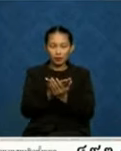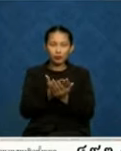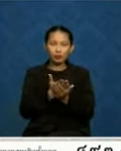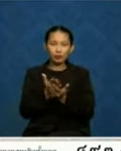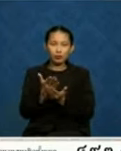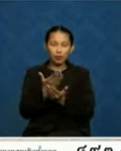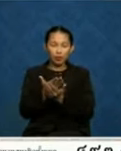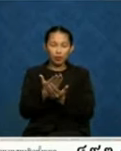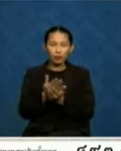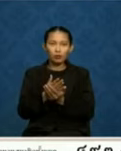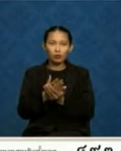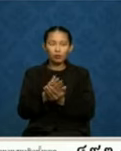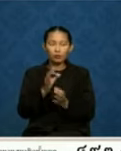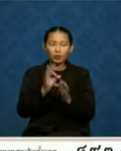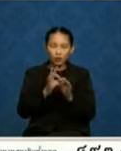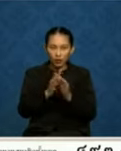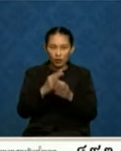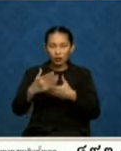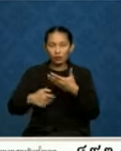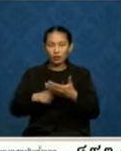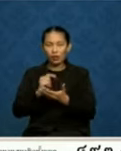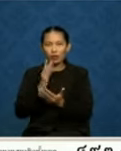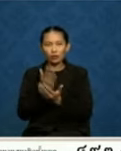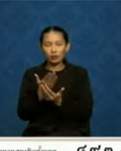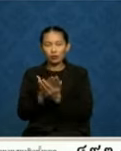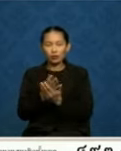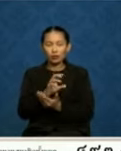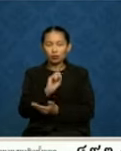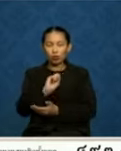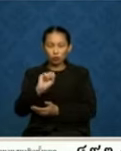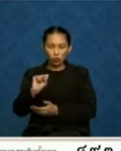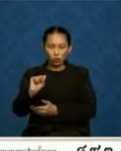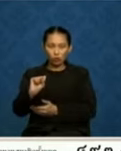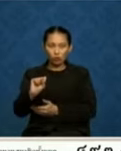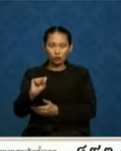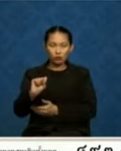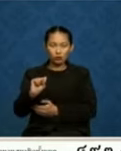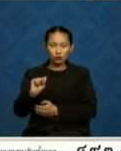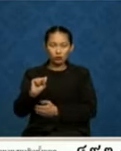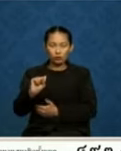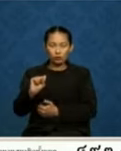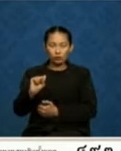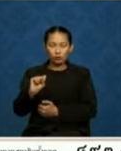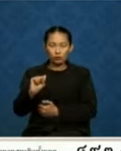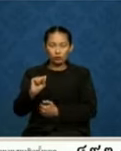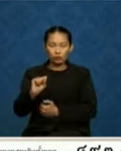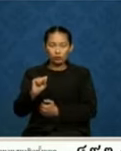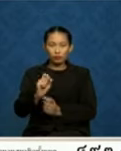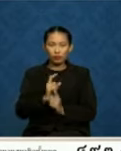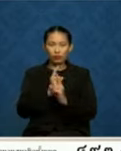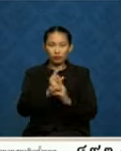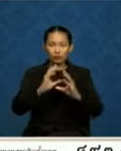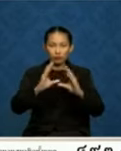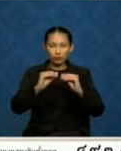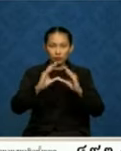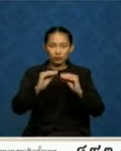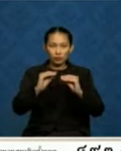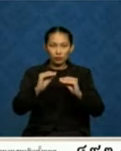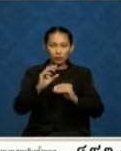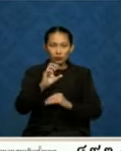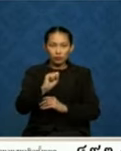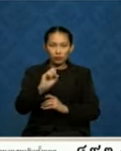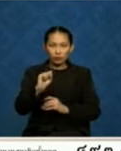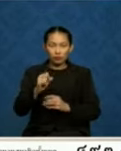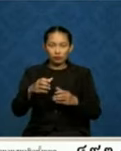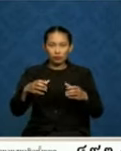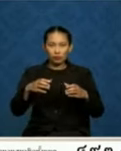สถาบันการเงินและตลาดการเงินสภาผู้แทนราษฎรตามที่ที่ประชุมสภาผู้แทนราษฎร